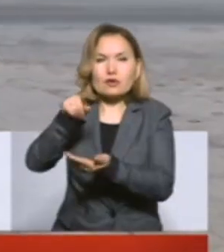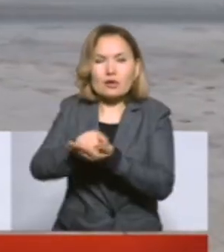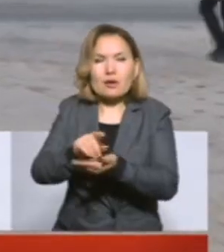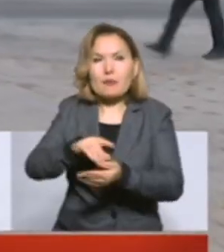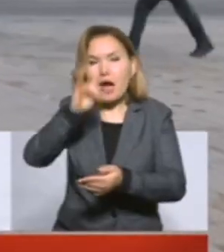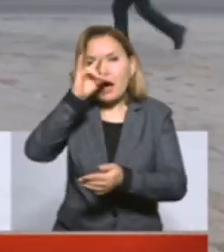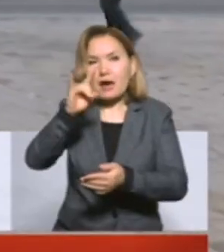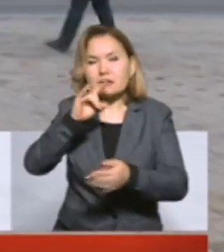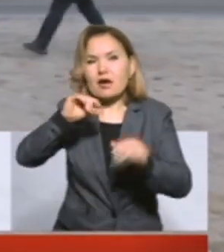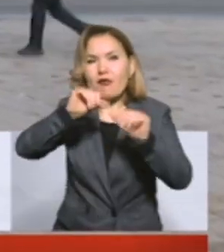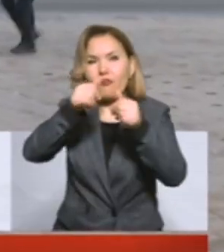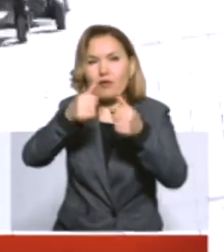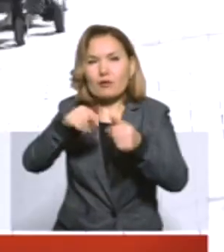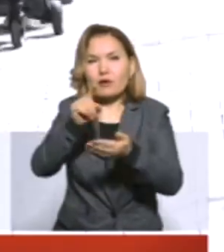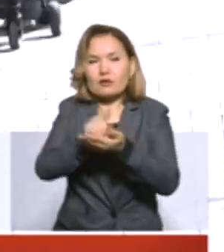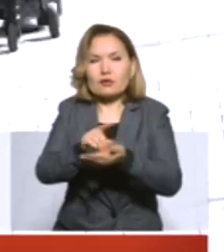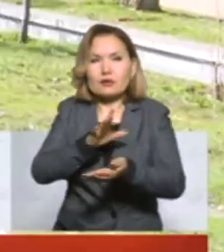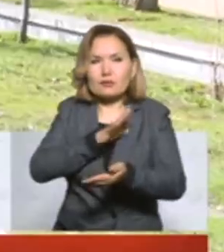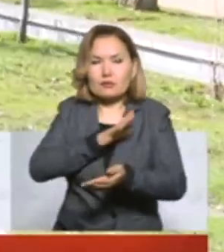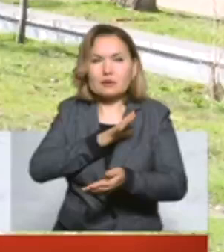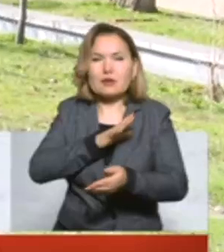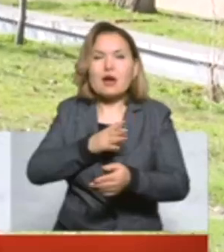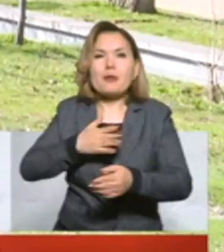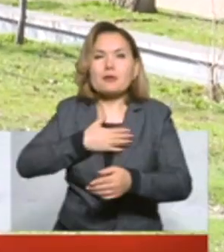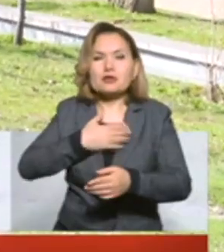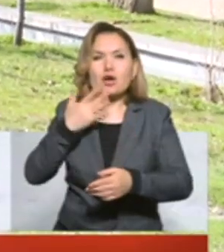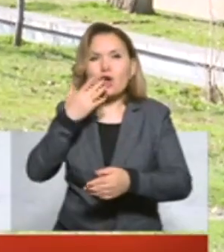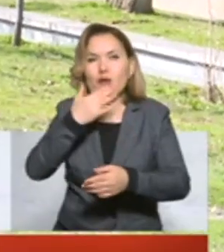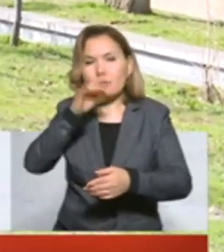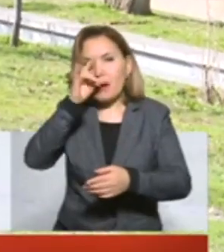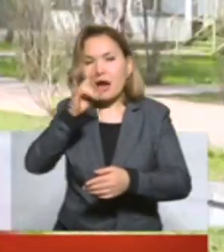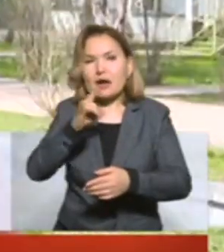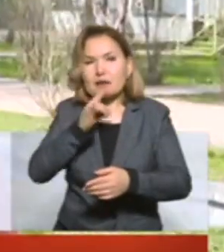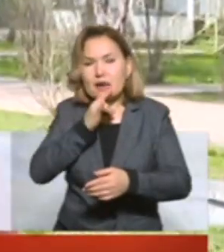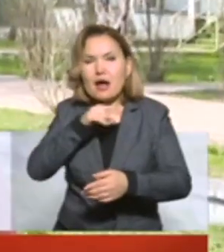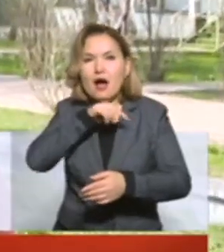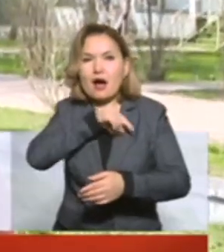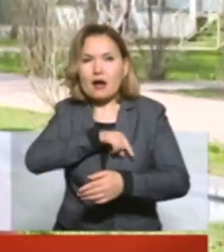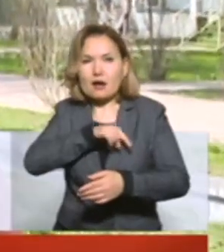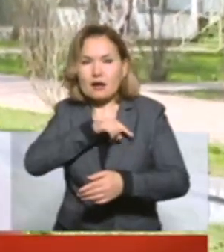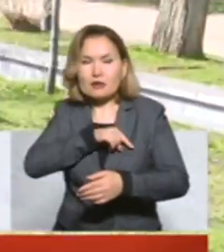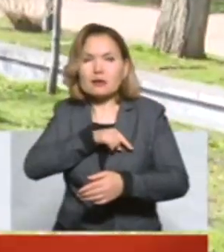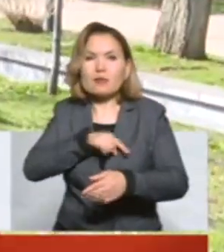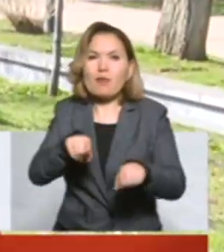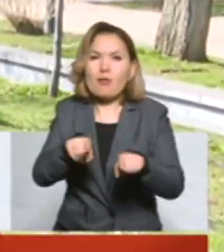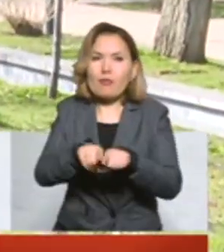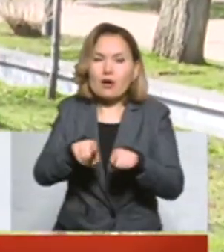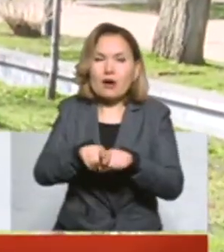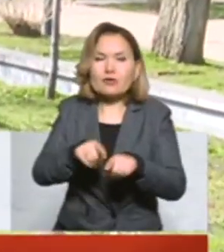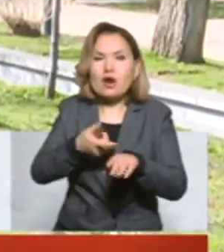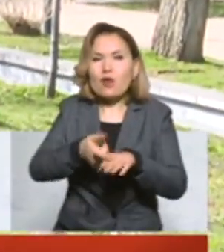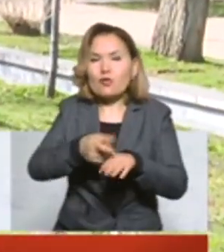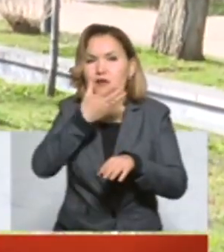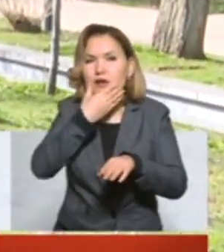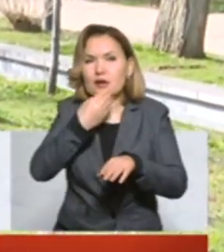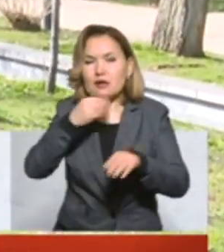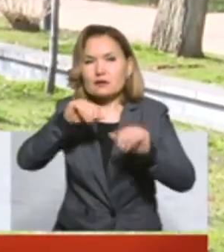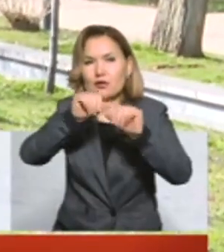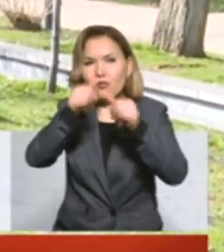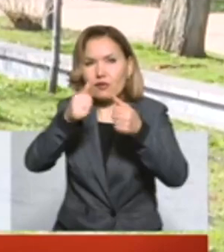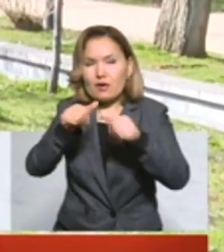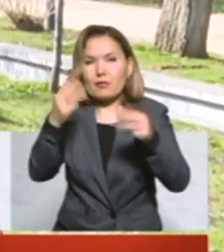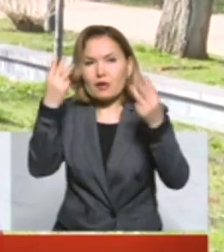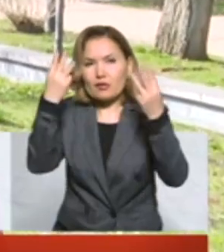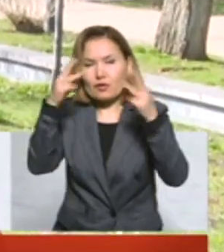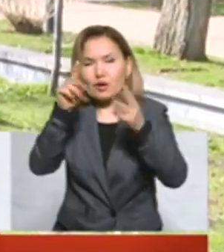Қазақилы элементтер болуға тиіс деп ойлаймын. Біздің ұлтымызға, қазақилығымызға жақын болатын дизайн да болса өте күшті